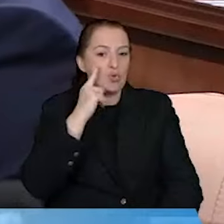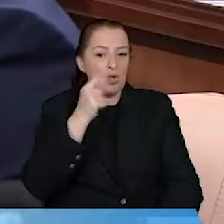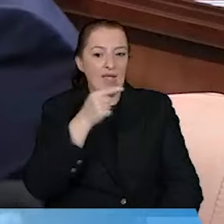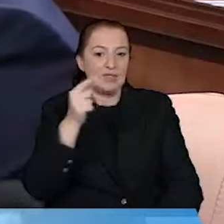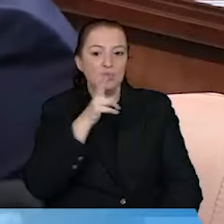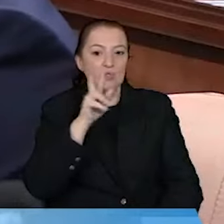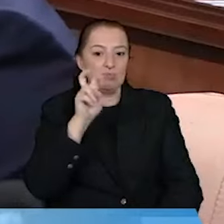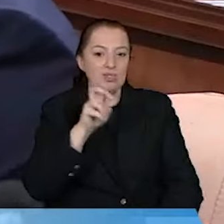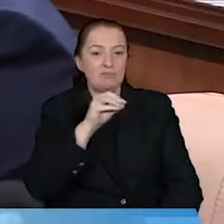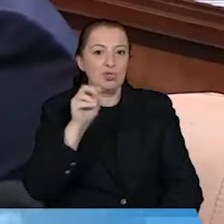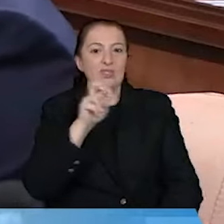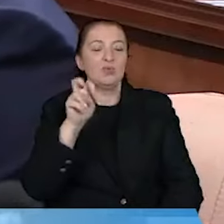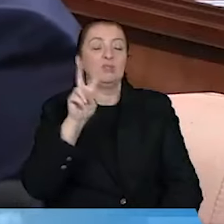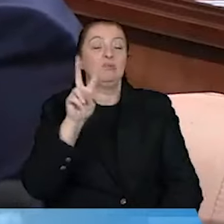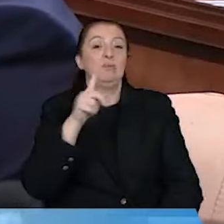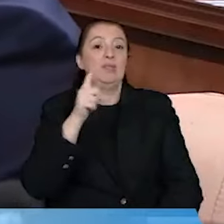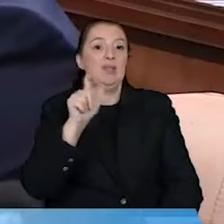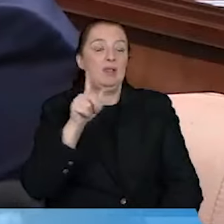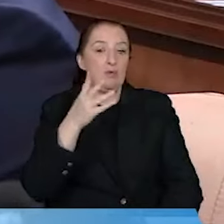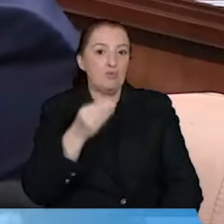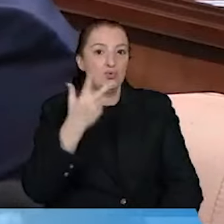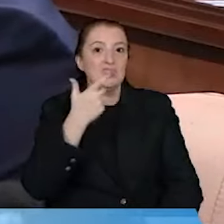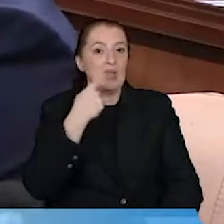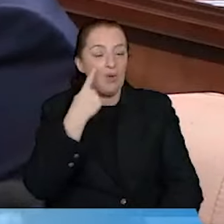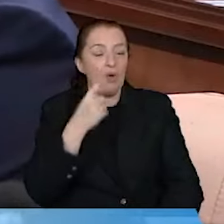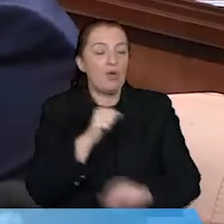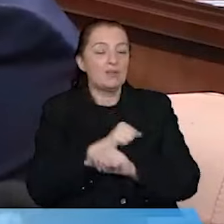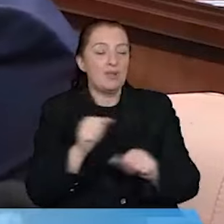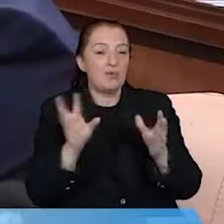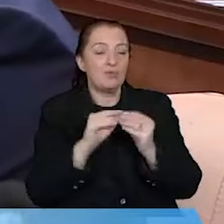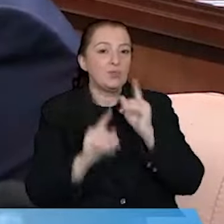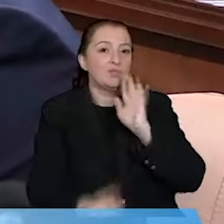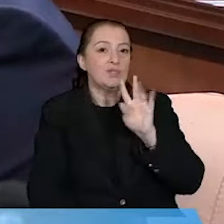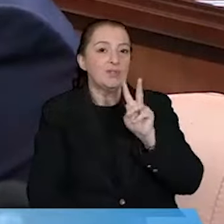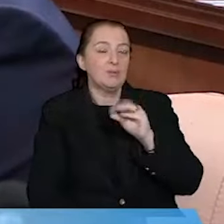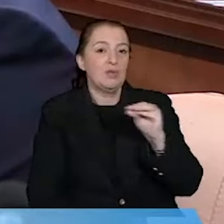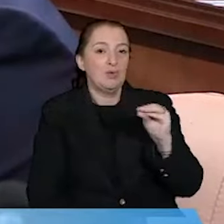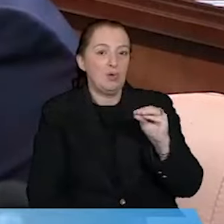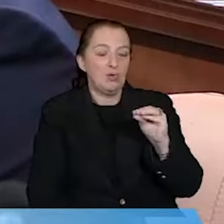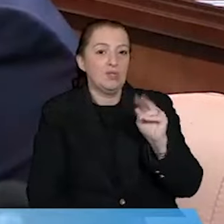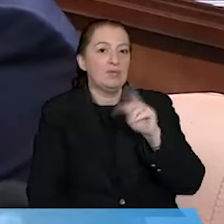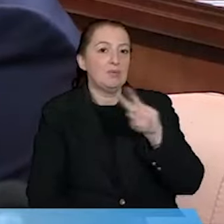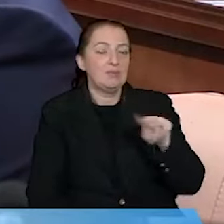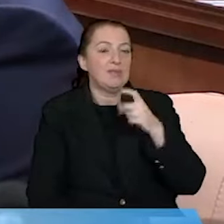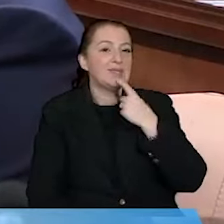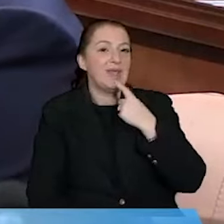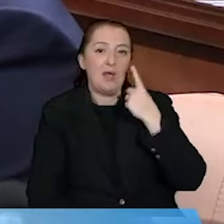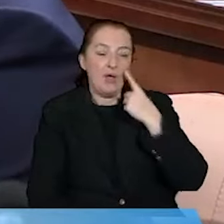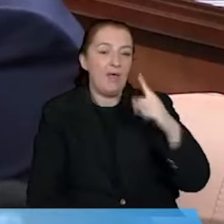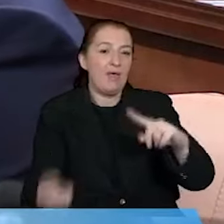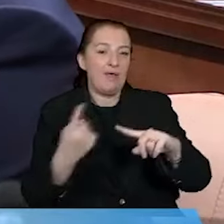eksi 128 milyon 820 bin lira. 3 yılda yapılan zararın toplamı 142 milyon lira. 2022 sonunu ilave